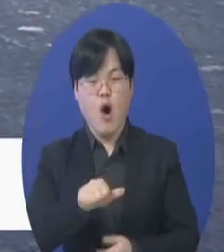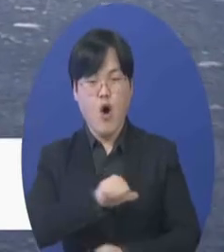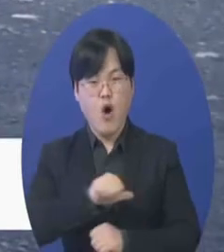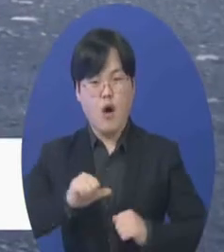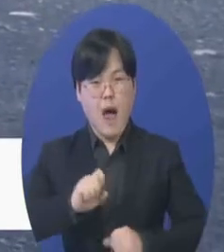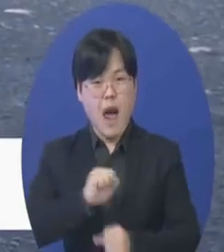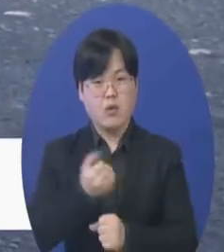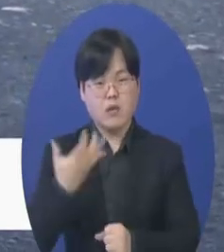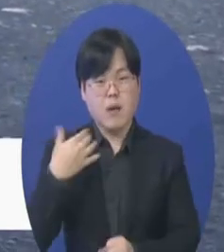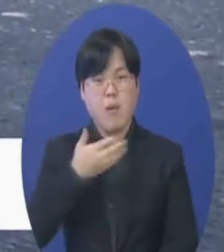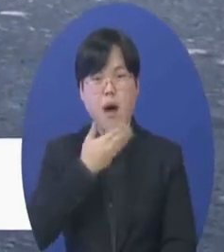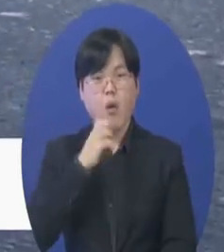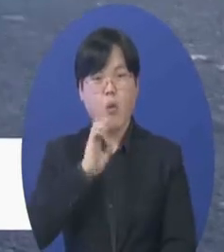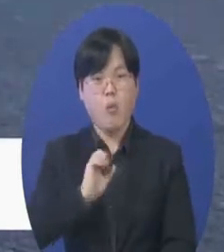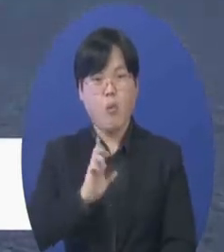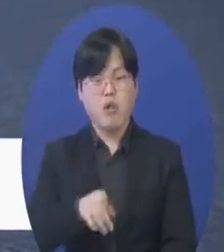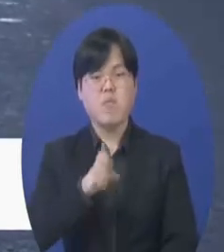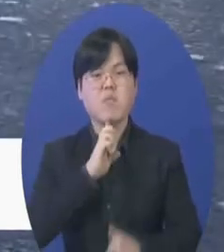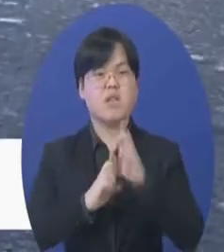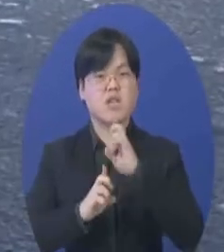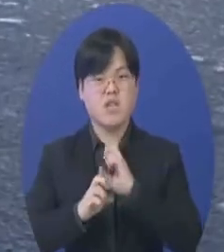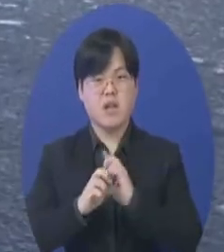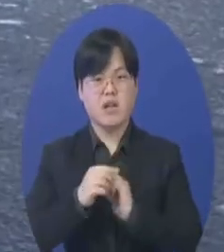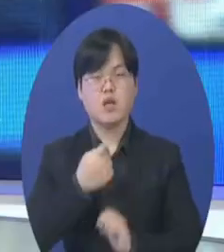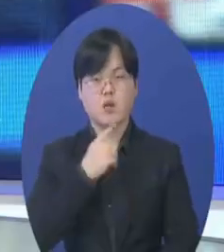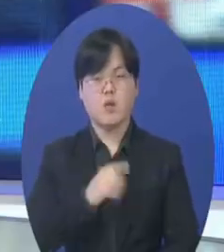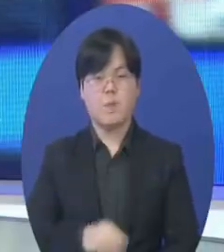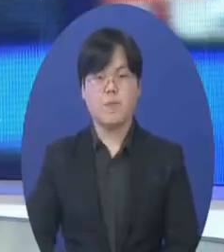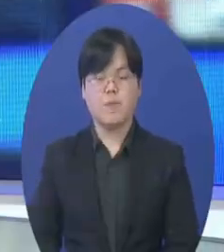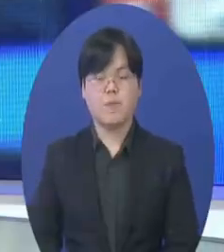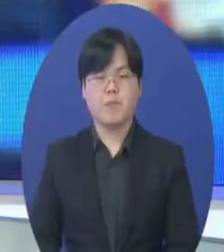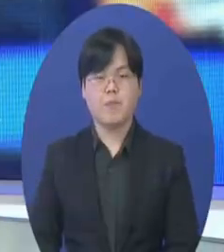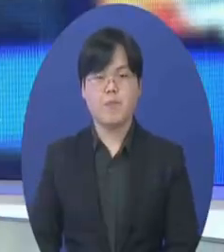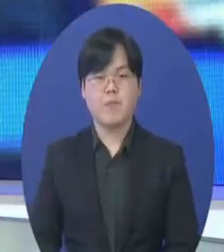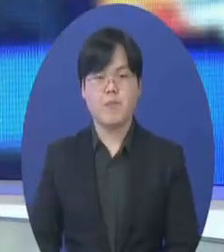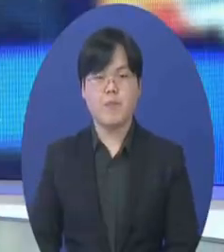эрсдэл ойрхон байна. Орон зайнаас үл